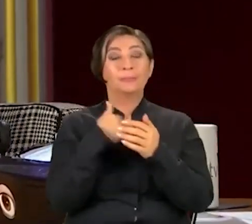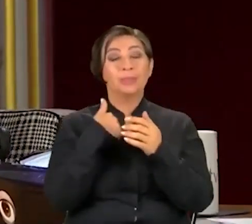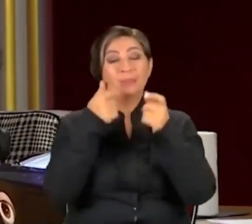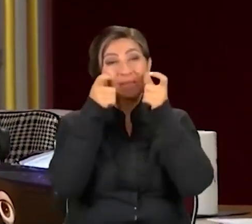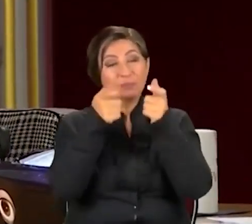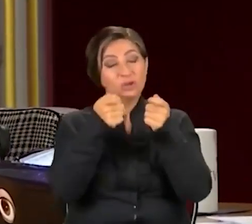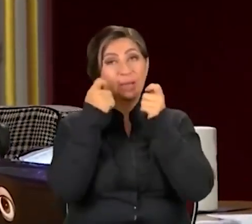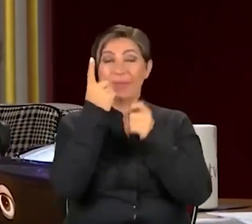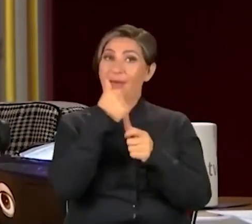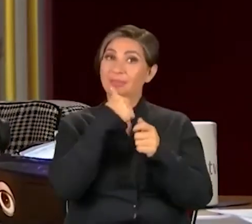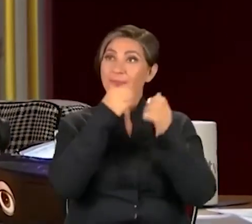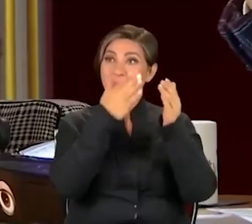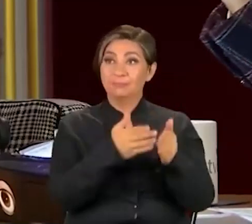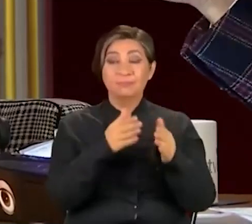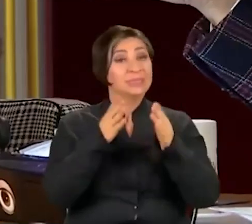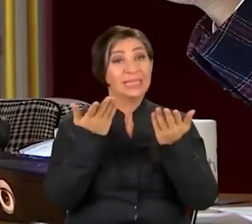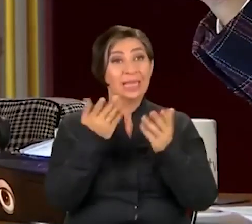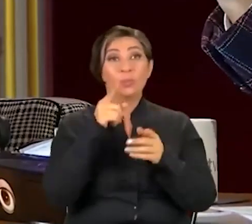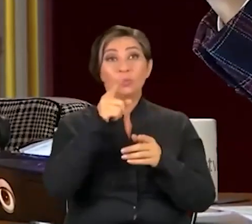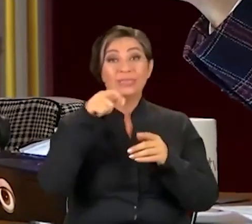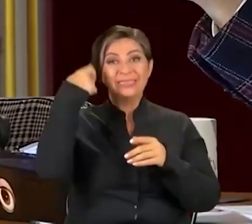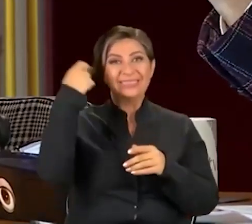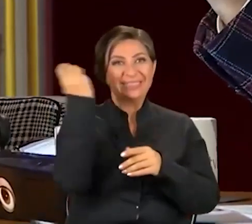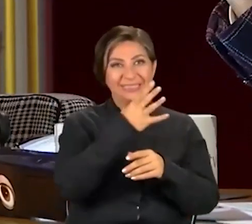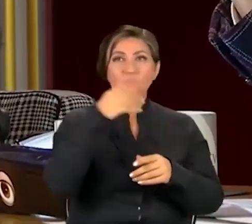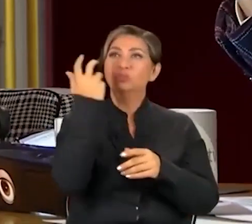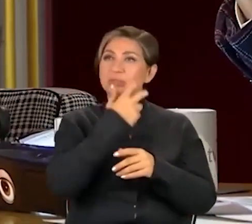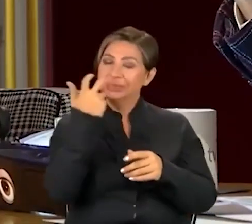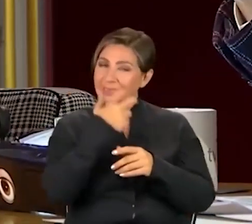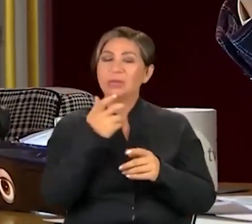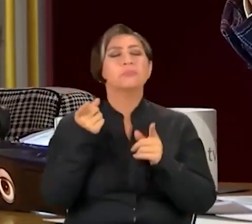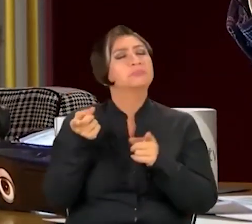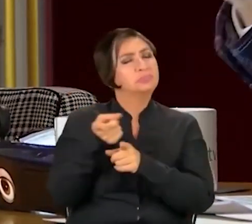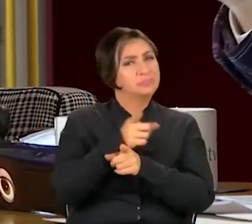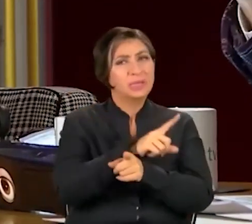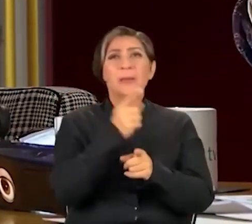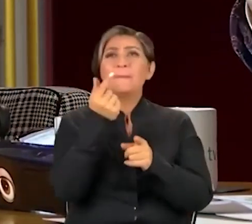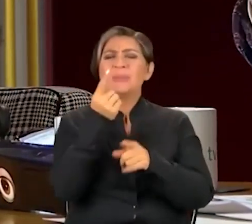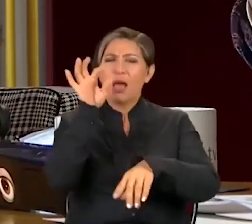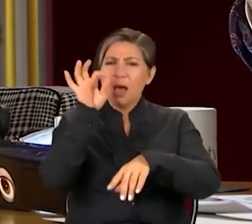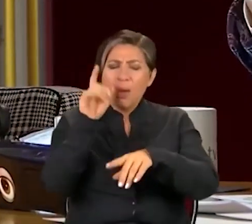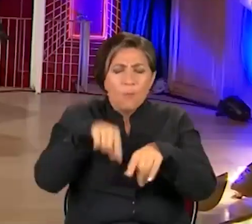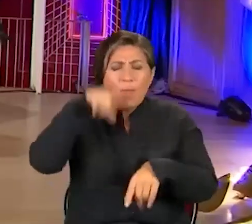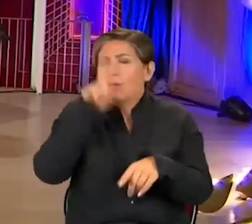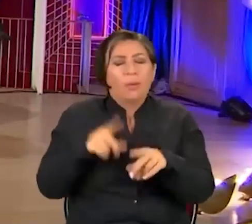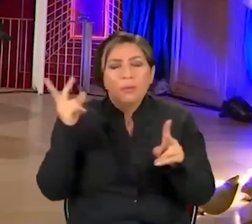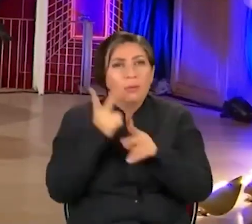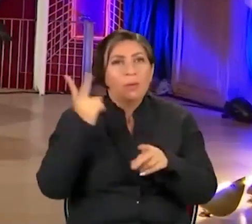ilgimi çeken bir adam. Çünkü bu dizi müziğidir, şudur budur falan filan. Bir anda